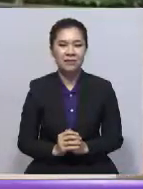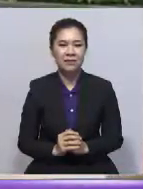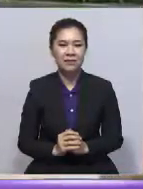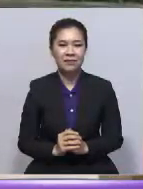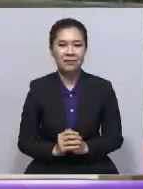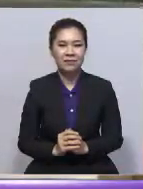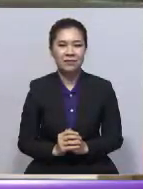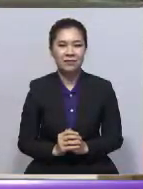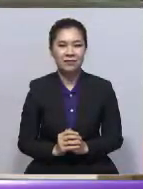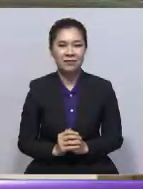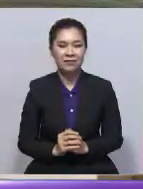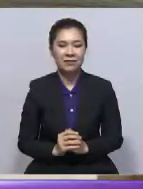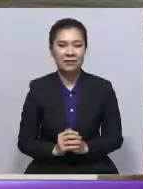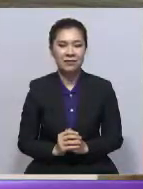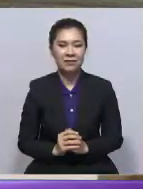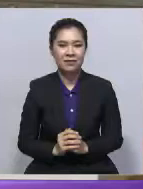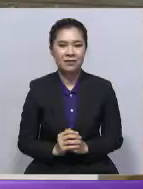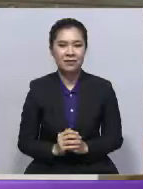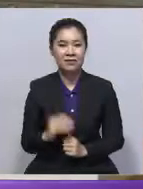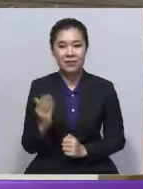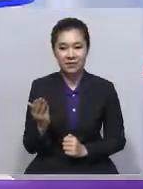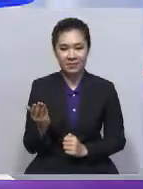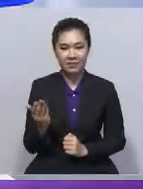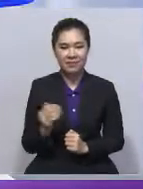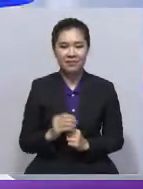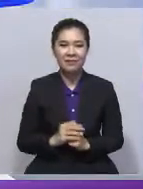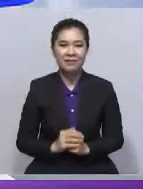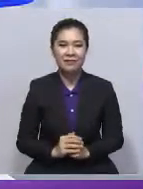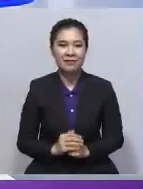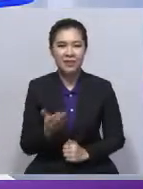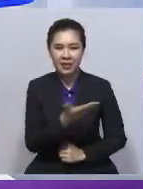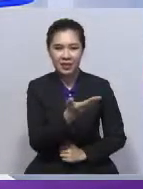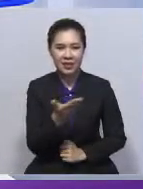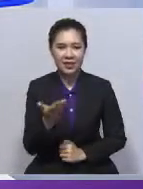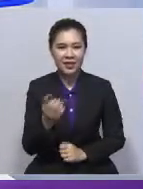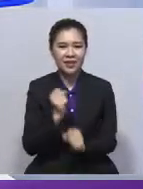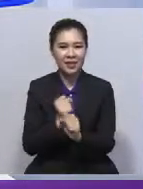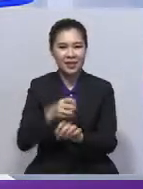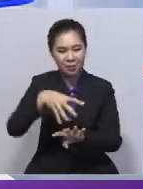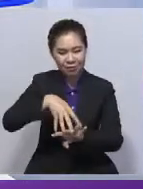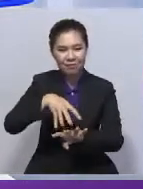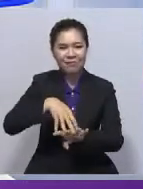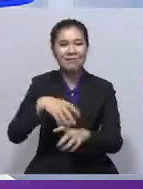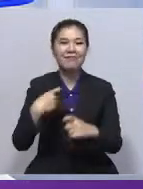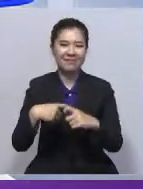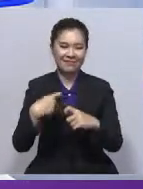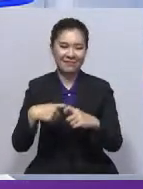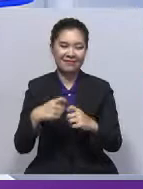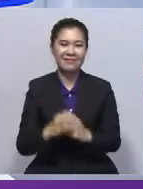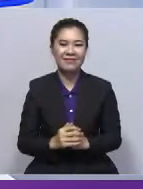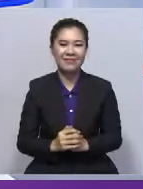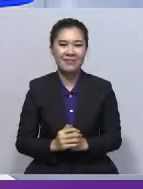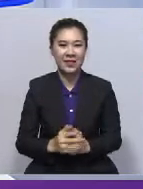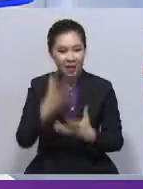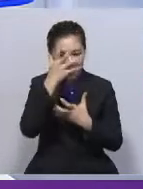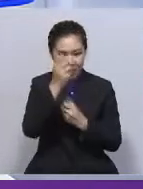ตัวนี้ก็คือมันจะมีส่วน กับก็หวังว่าคุณพรหมสารน่าจะสารไม่ได้หลายใบทีเดียว ใช่ค ่ ะก็ไ